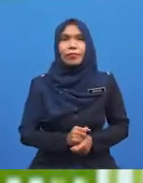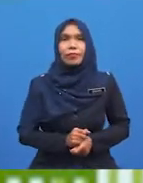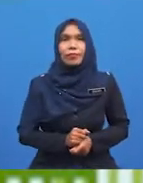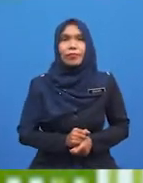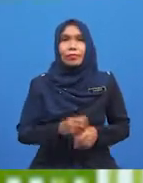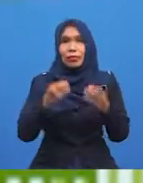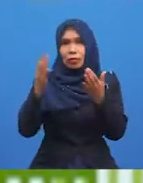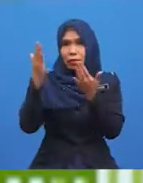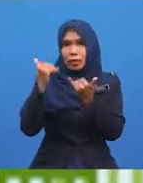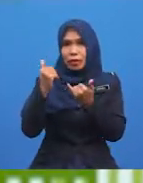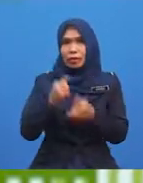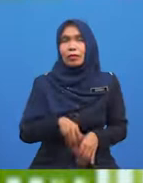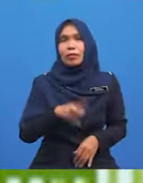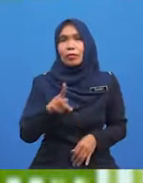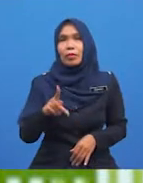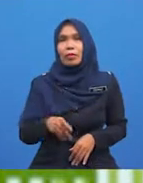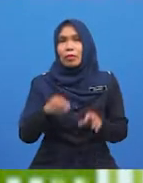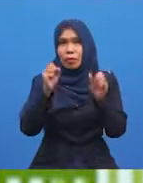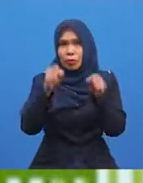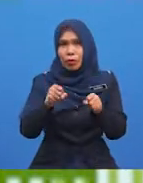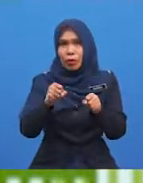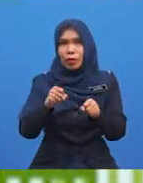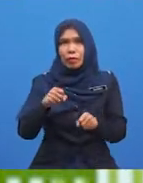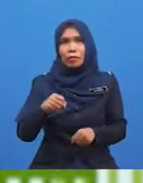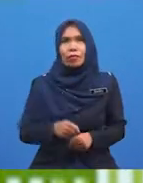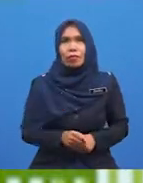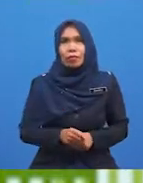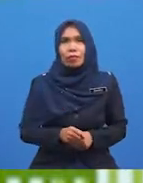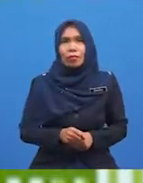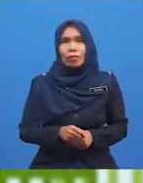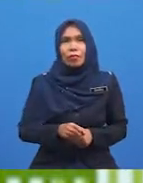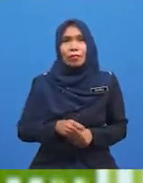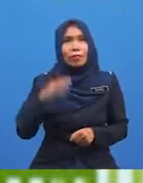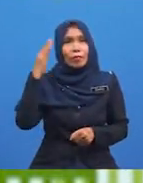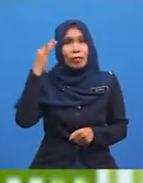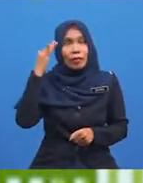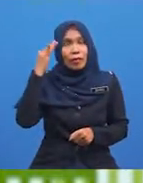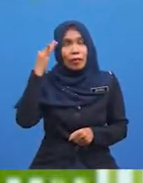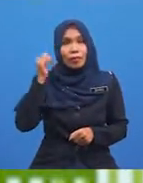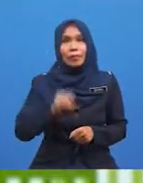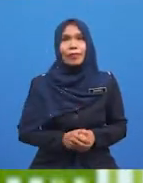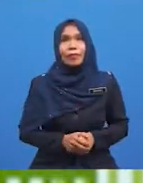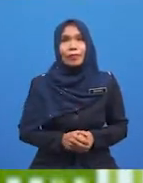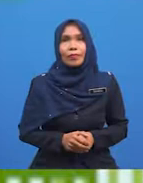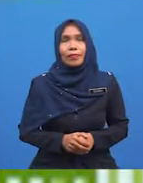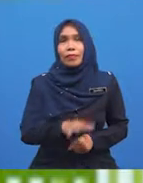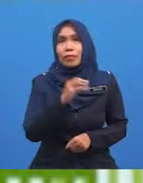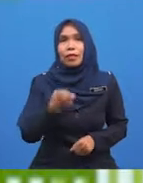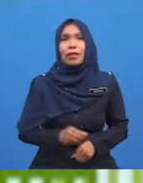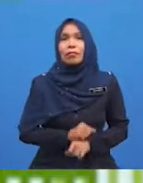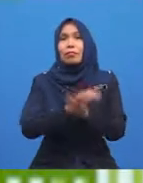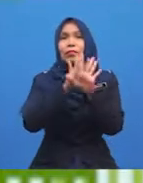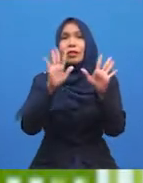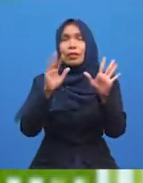Cikgu harap pelajar mampu menghafalnya dan lebih penting, pelajar jelas